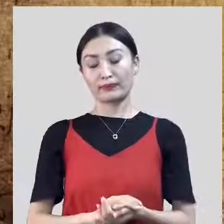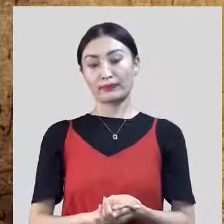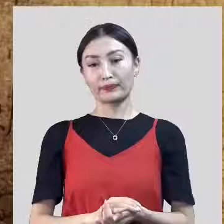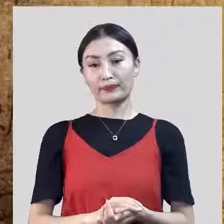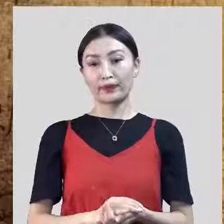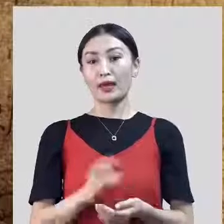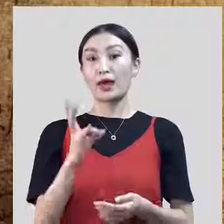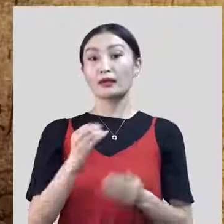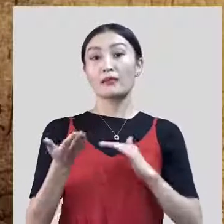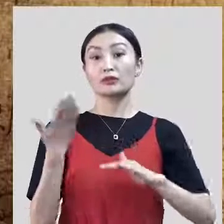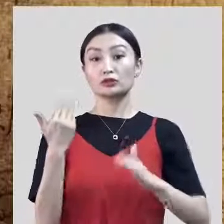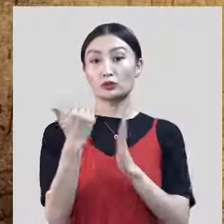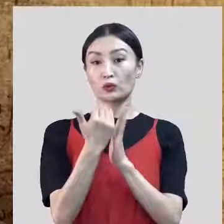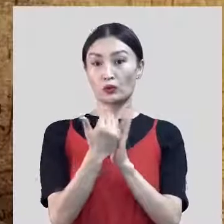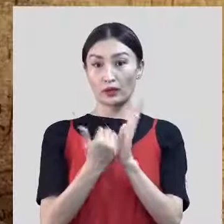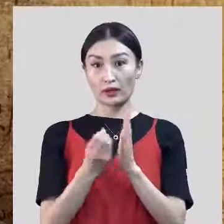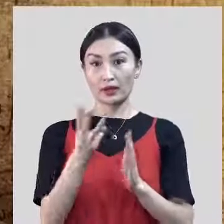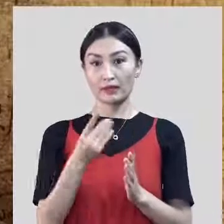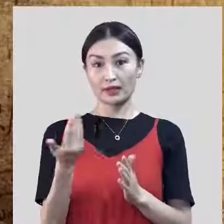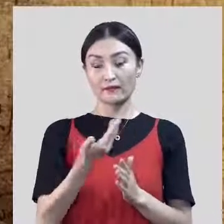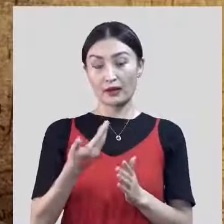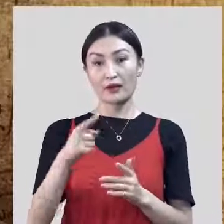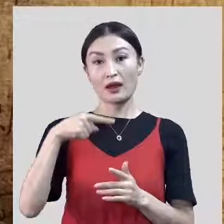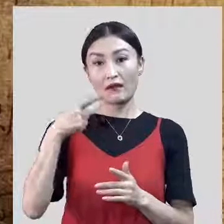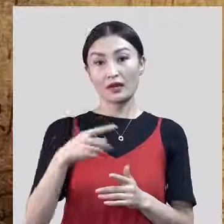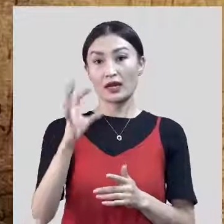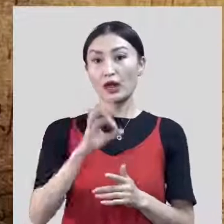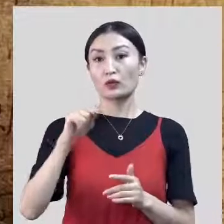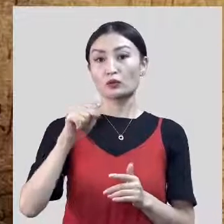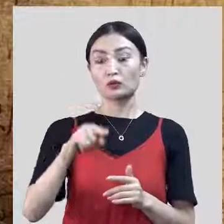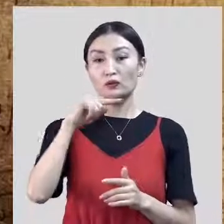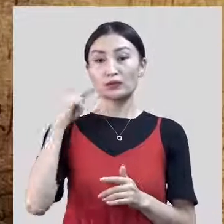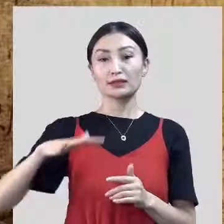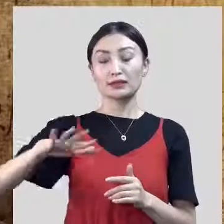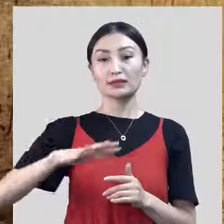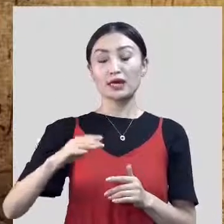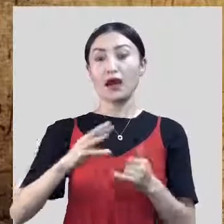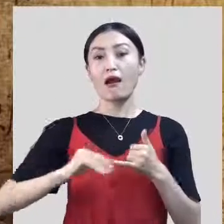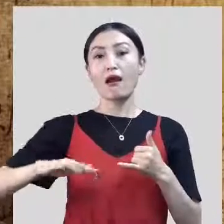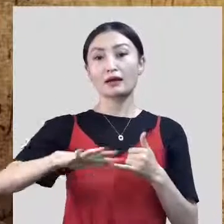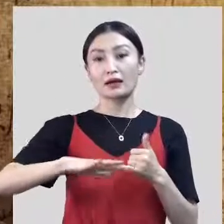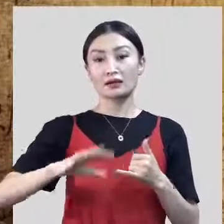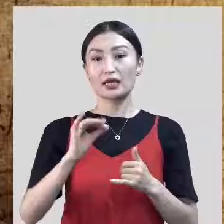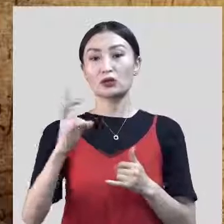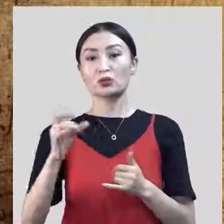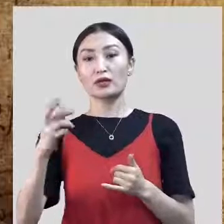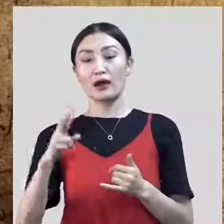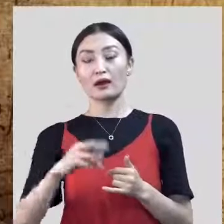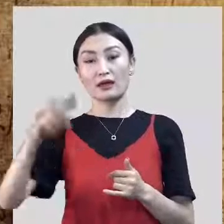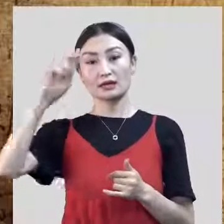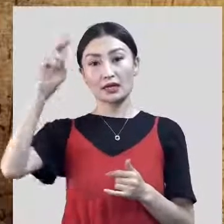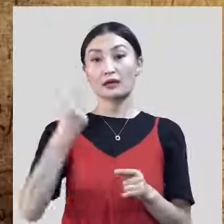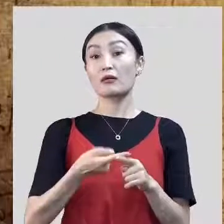на предыдущем уроке мы с вами говорили о том что россия аграрная индустриальная страна